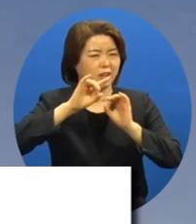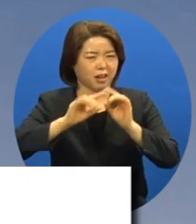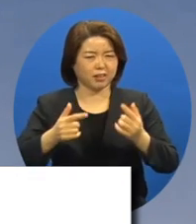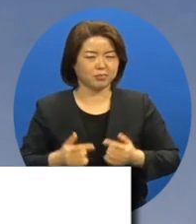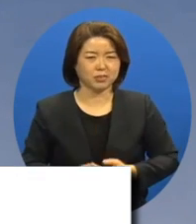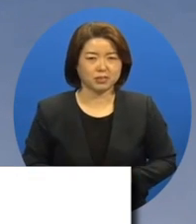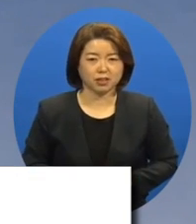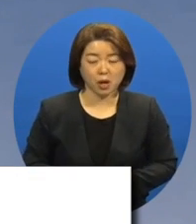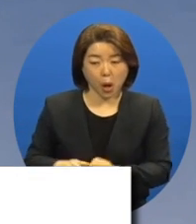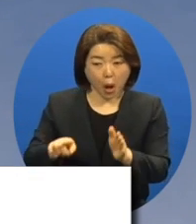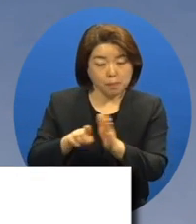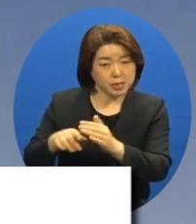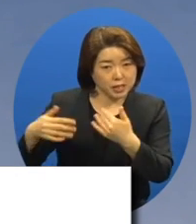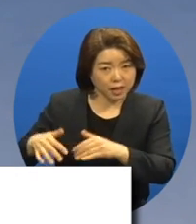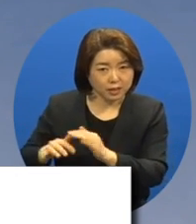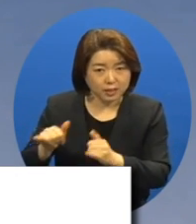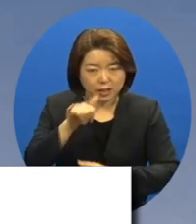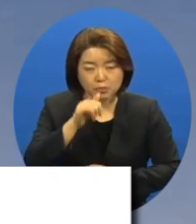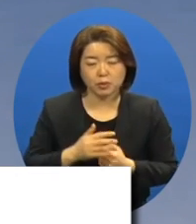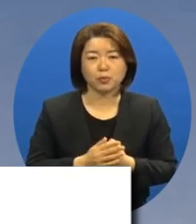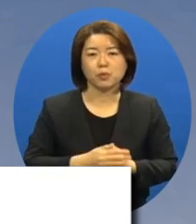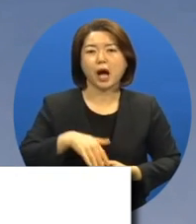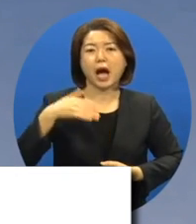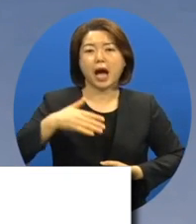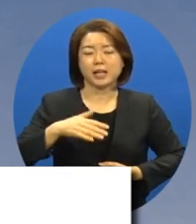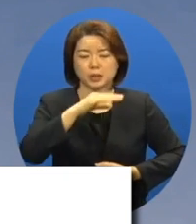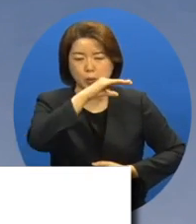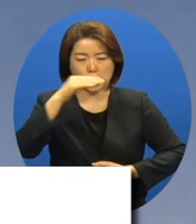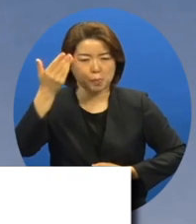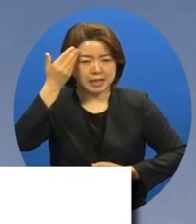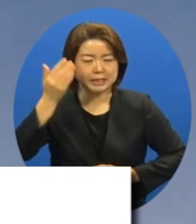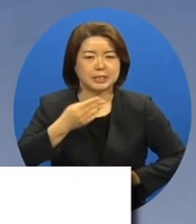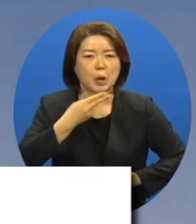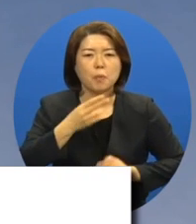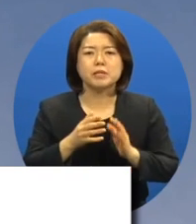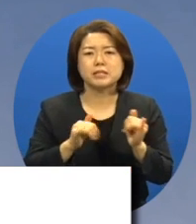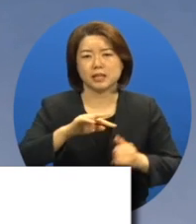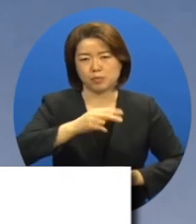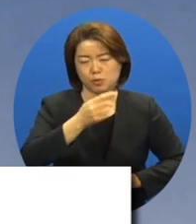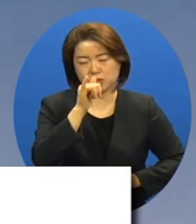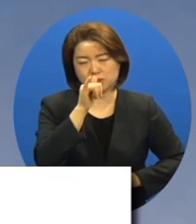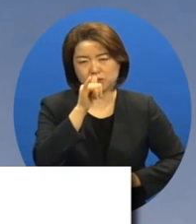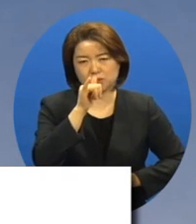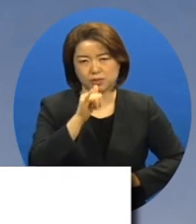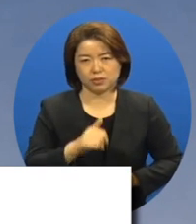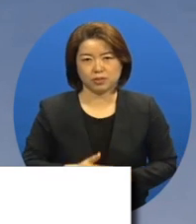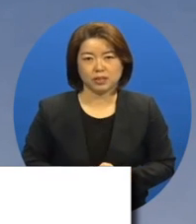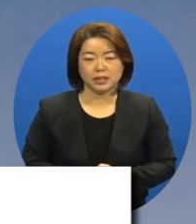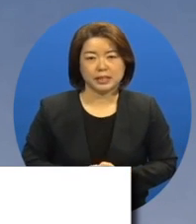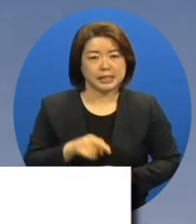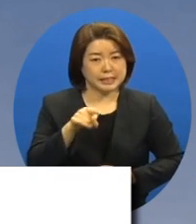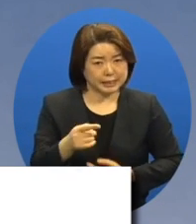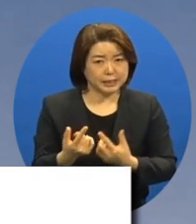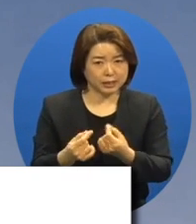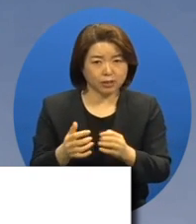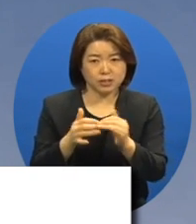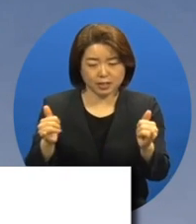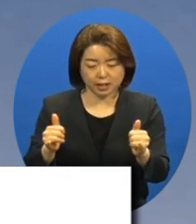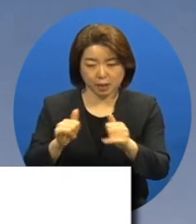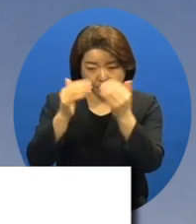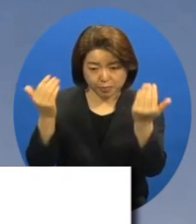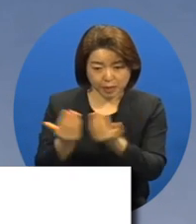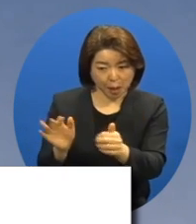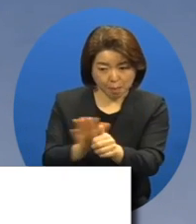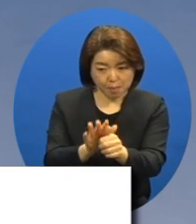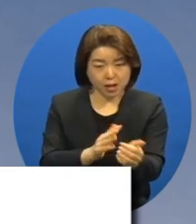믿음이 약한 사람도 있고 또 아직까지 올바른 지식이 없는 사람도 있습니다 그런 사람들까지 배려하지